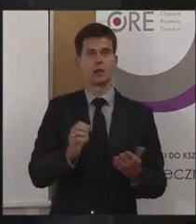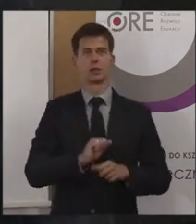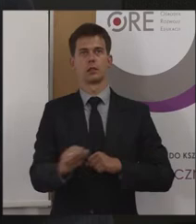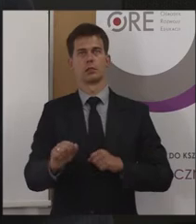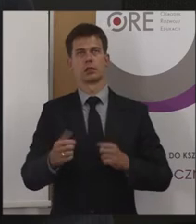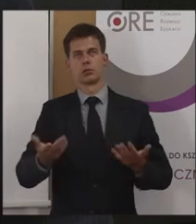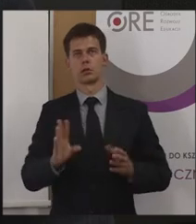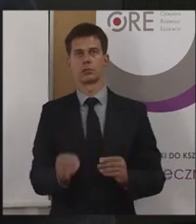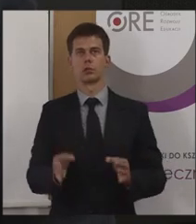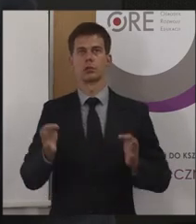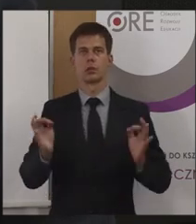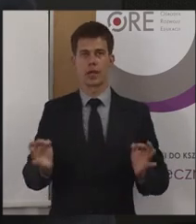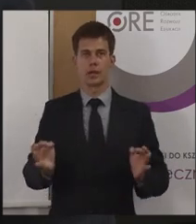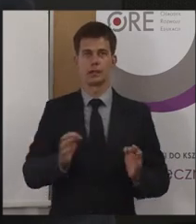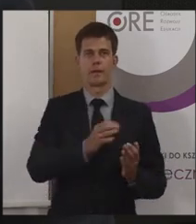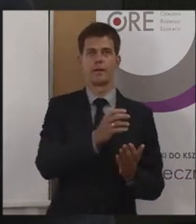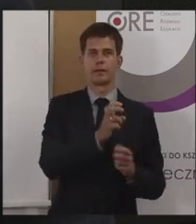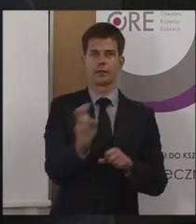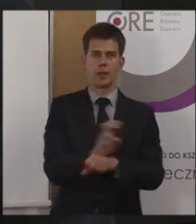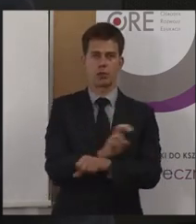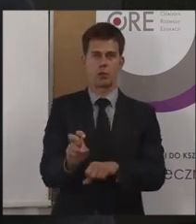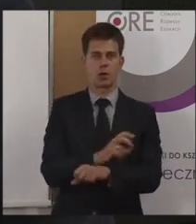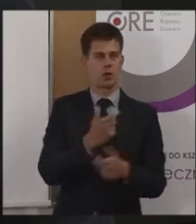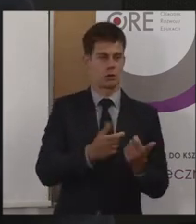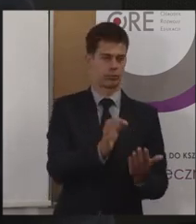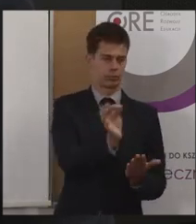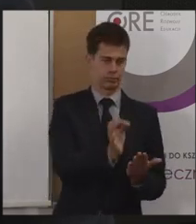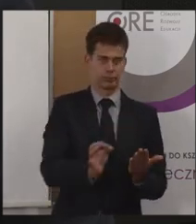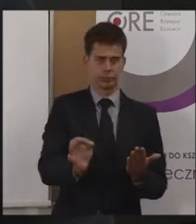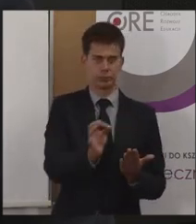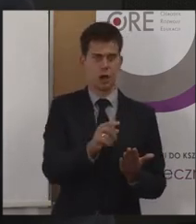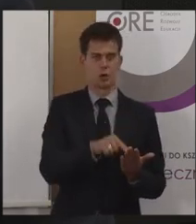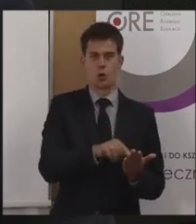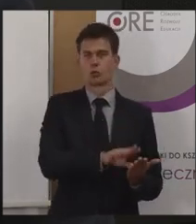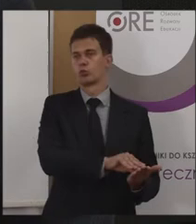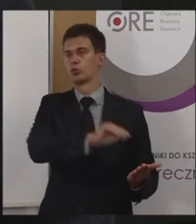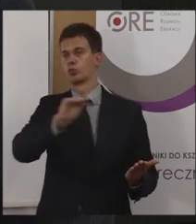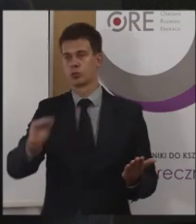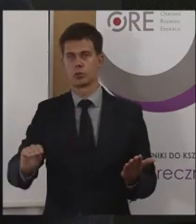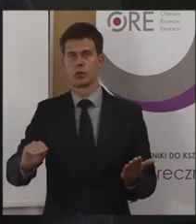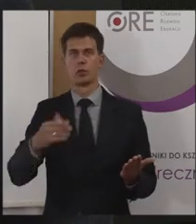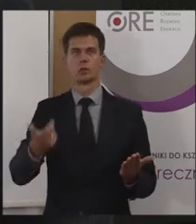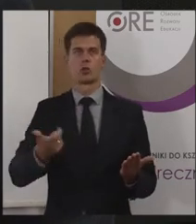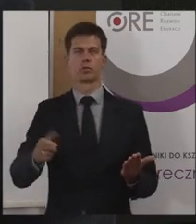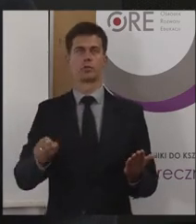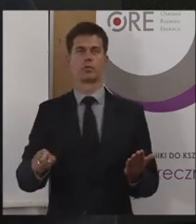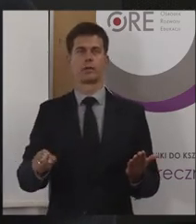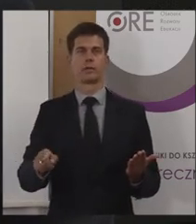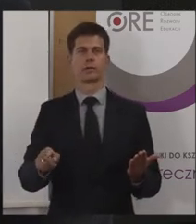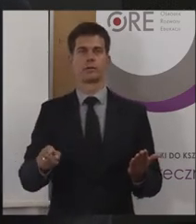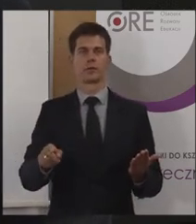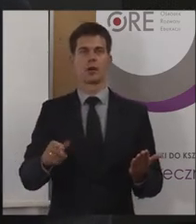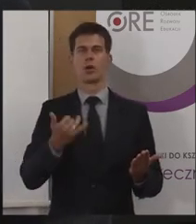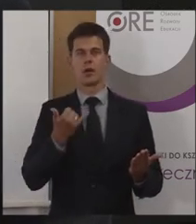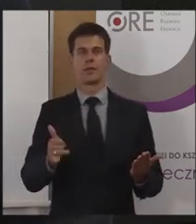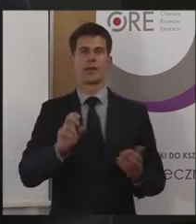przy współczesnej technologii tego samego wydruku robienia na różnych technologiach,